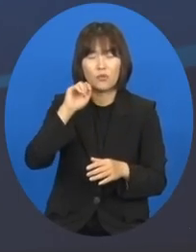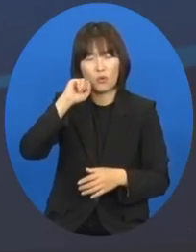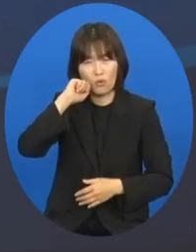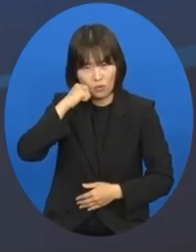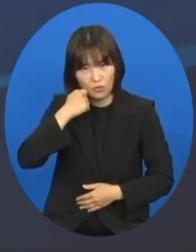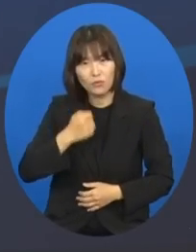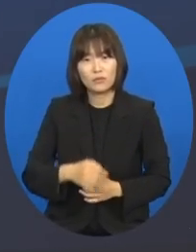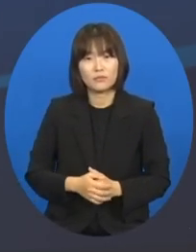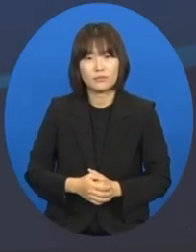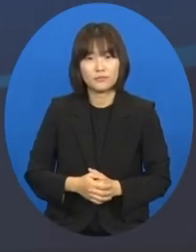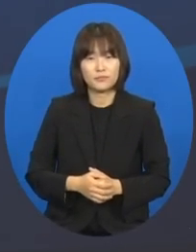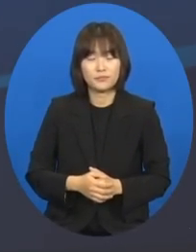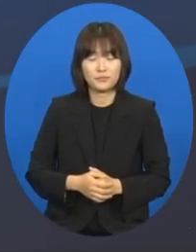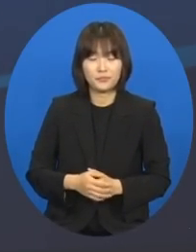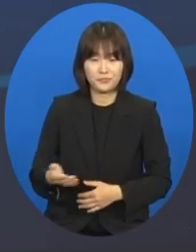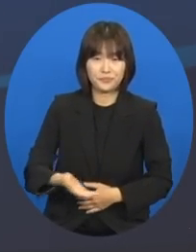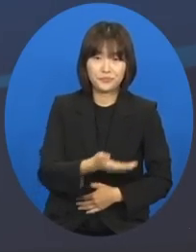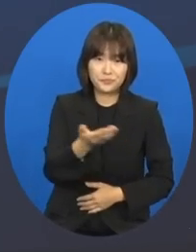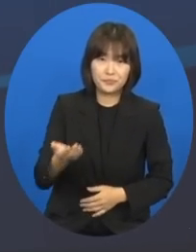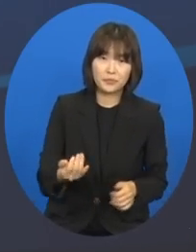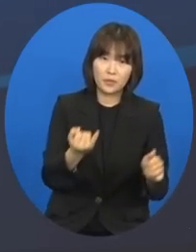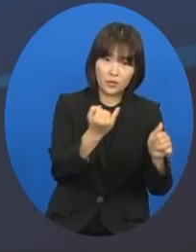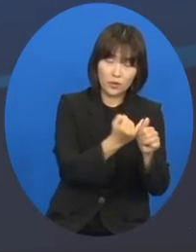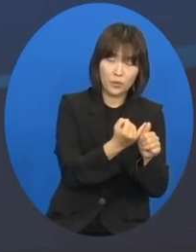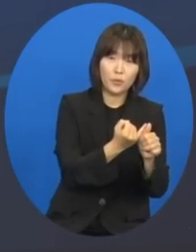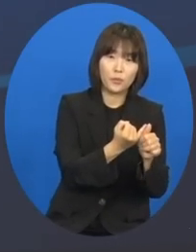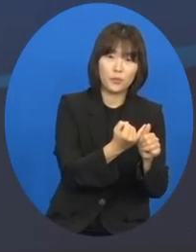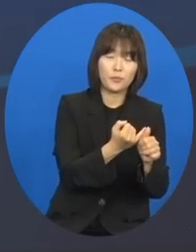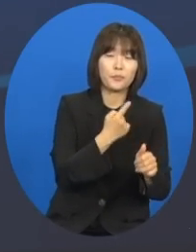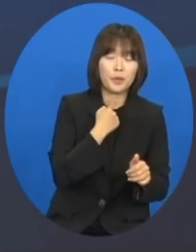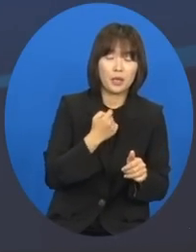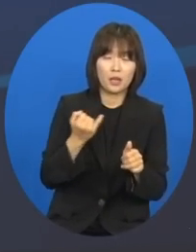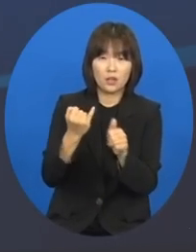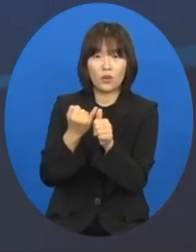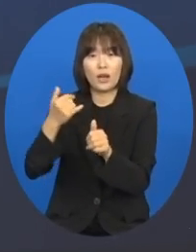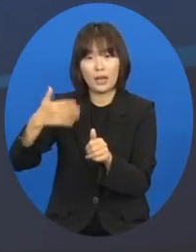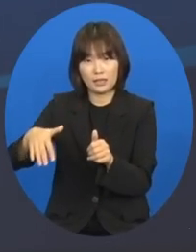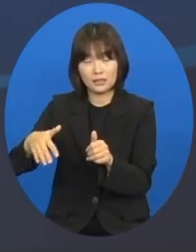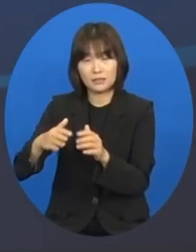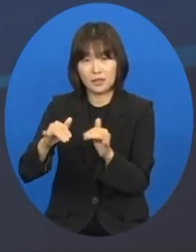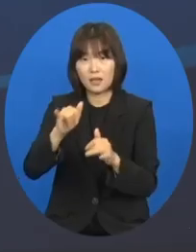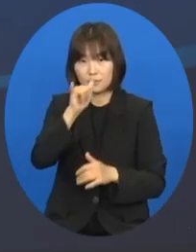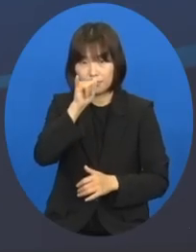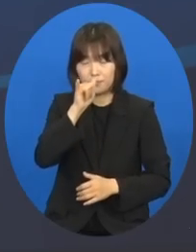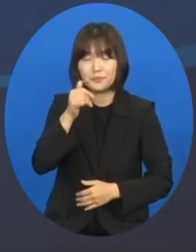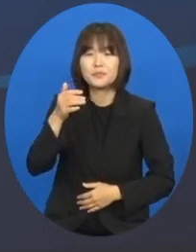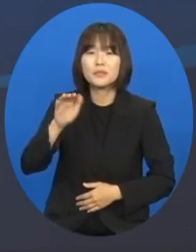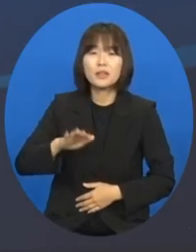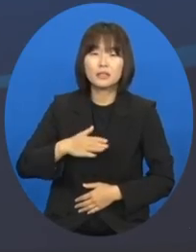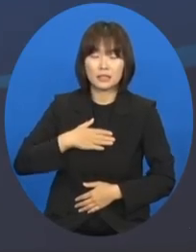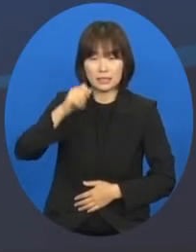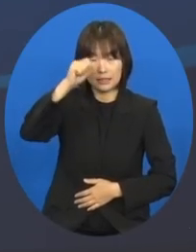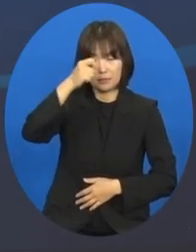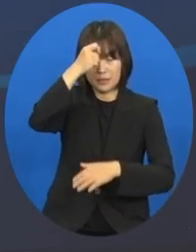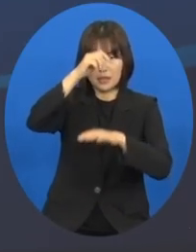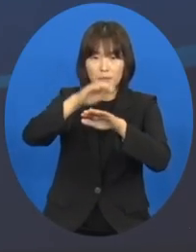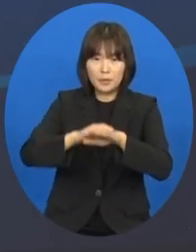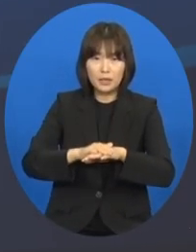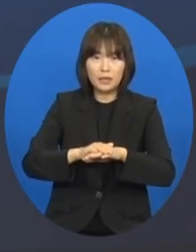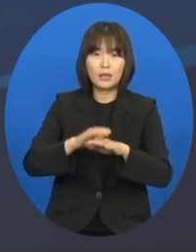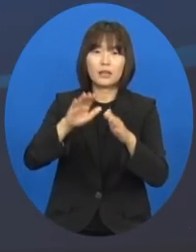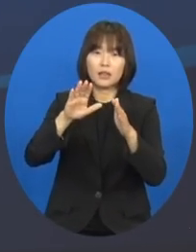결혼 하신 분들도 있고 아직 안 하신 분들도 있지만 제가 새벽 예배를 할 때마다